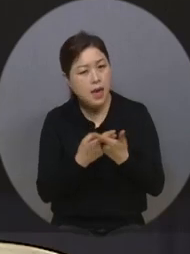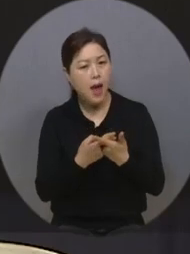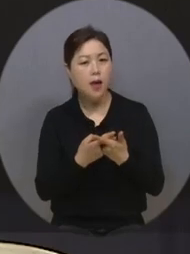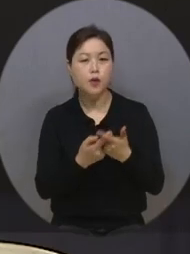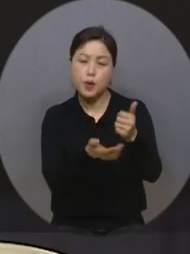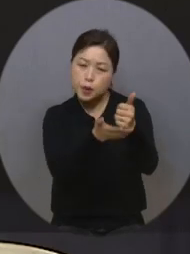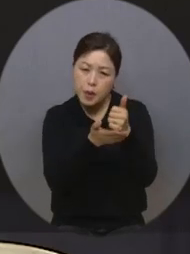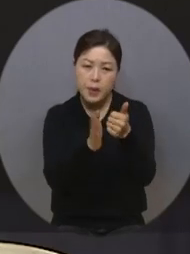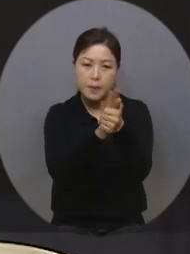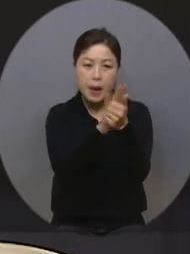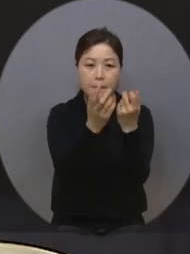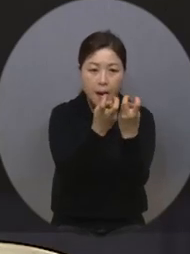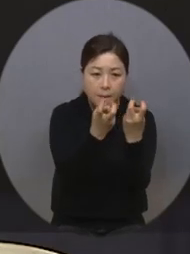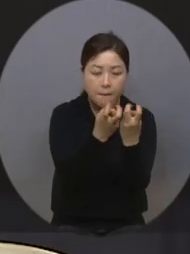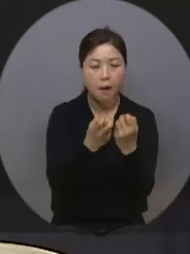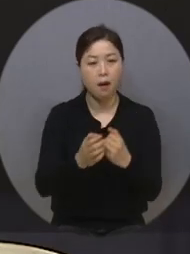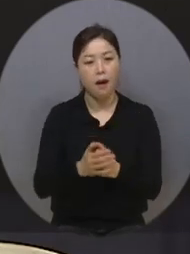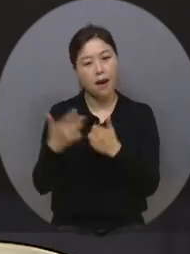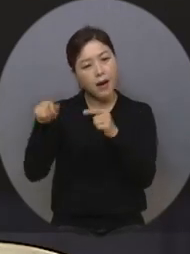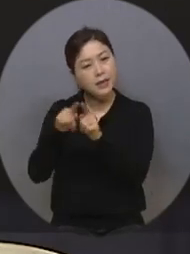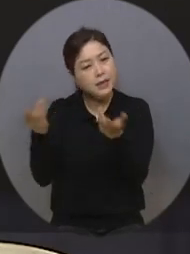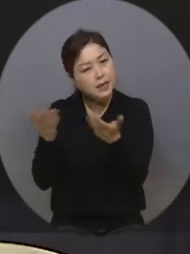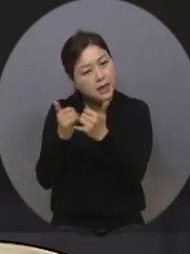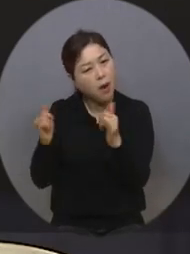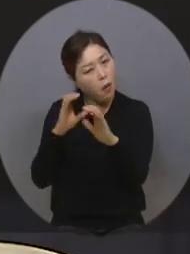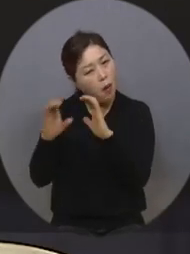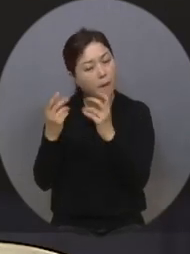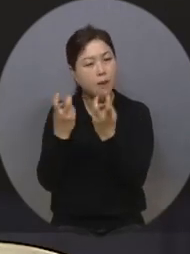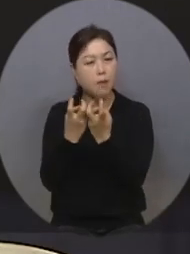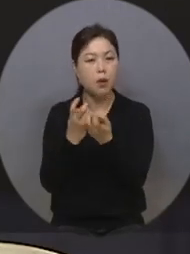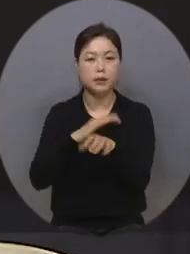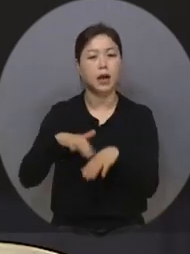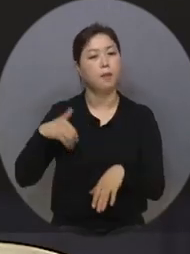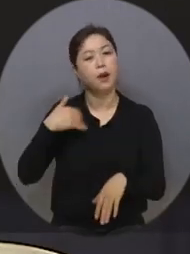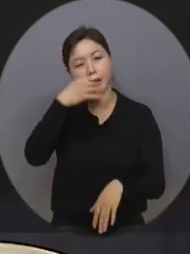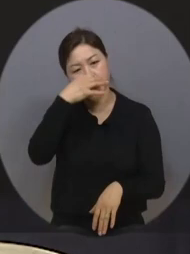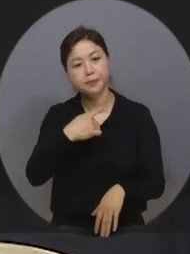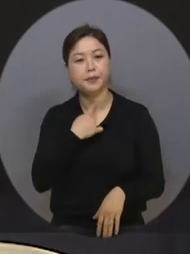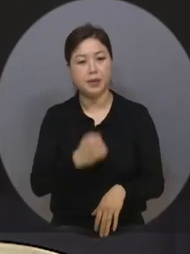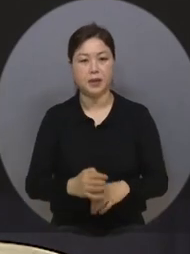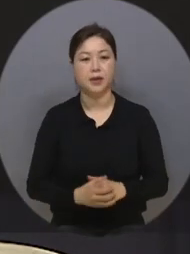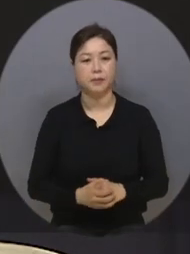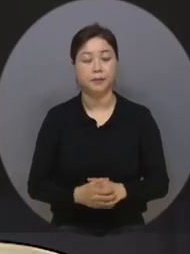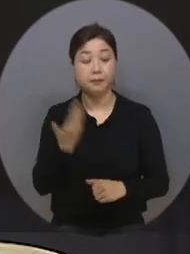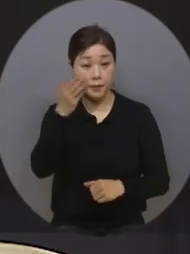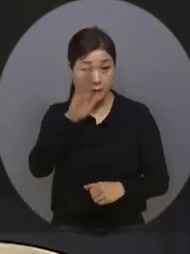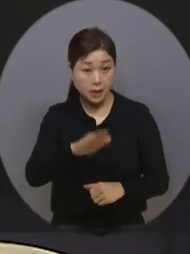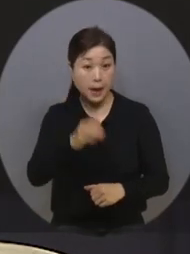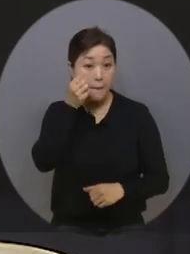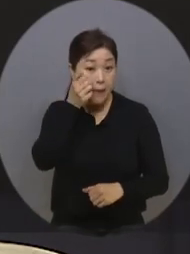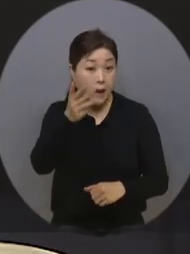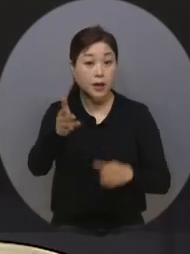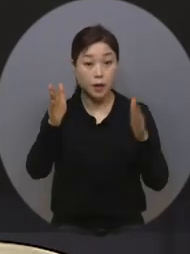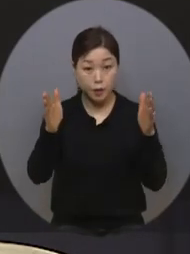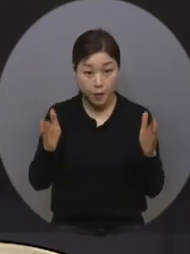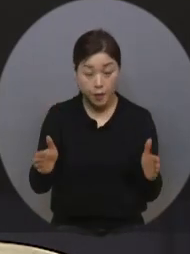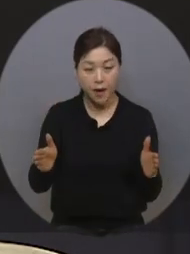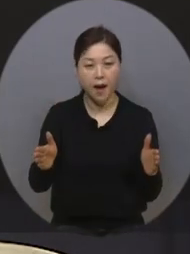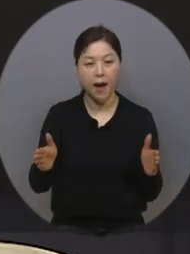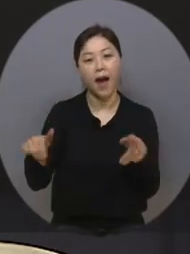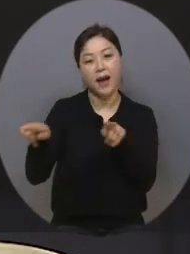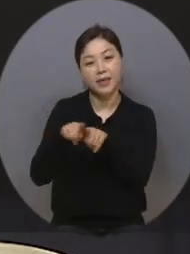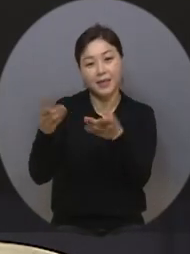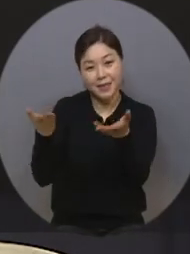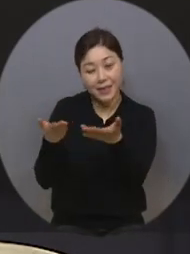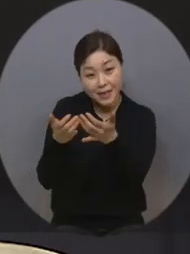동료 소통하는 방법을 몰라서 더욱 힘들었습니다. 그러나 8개월 동안 함께한 동료들은